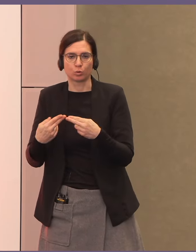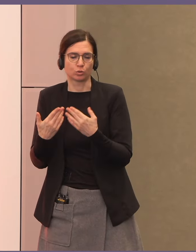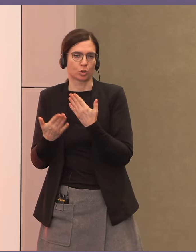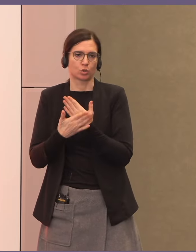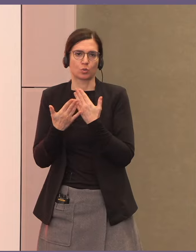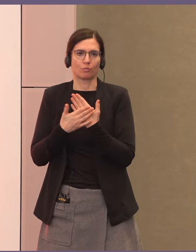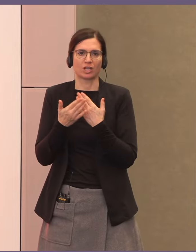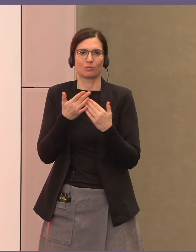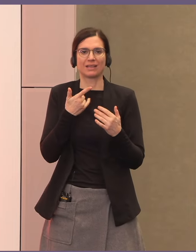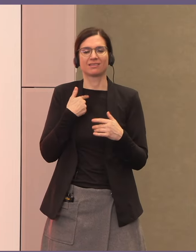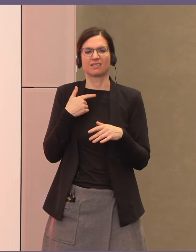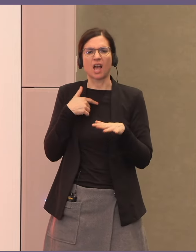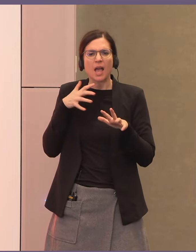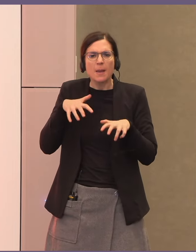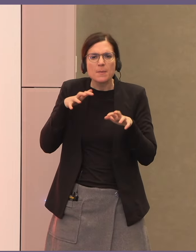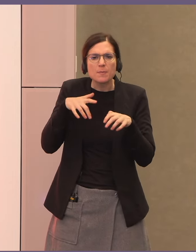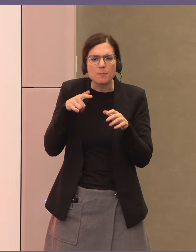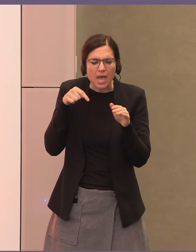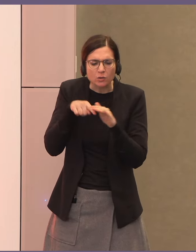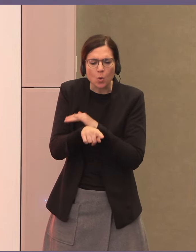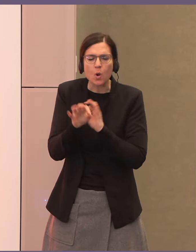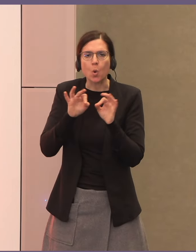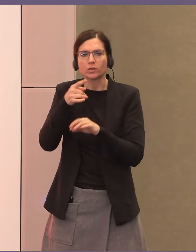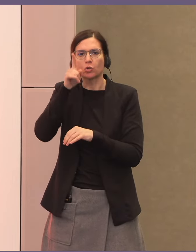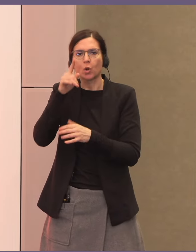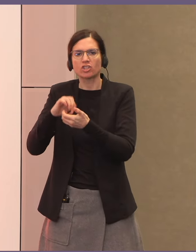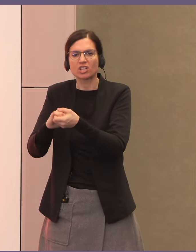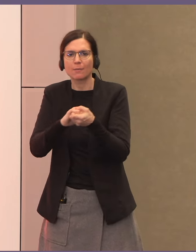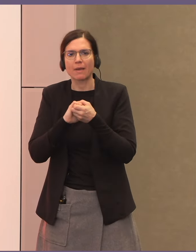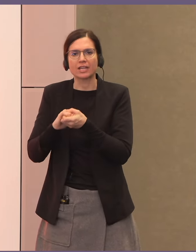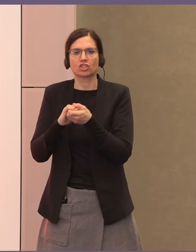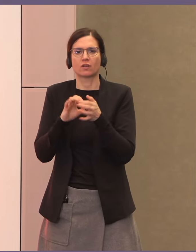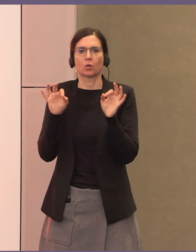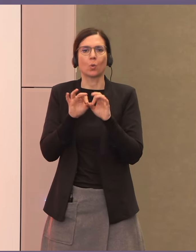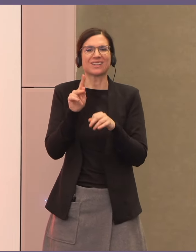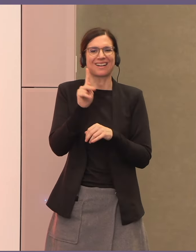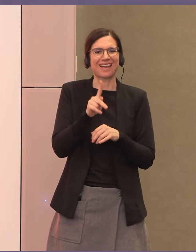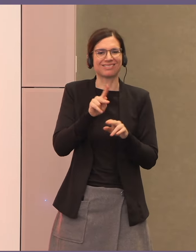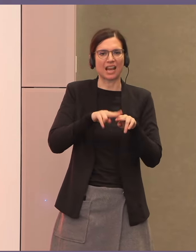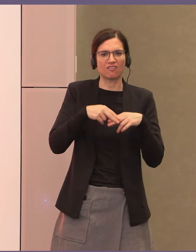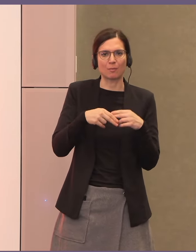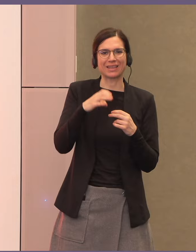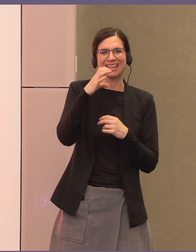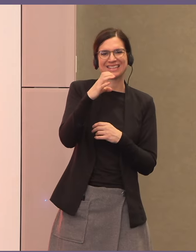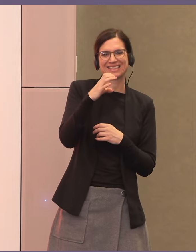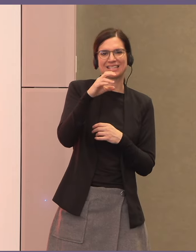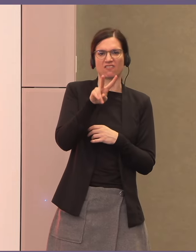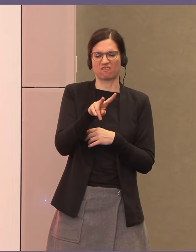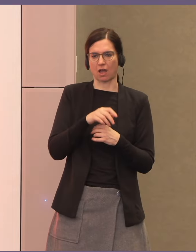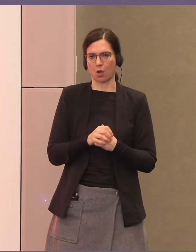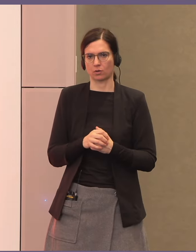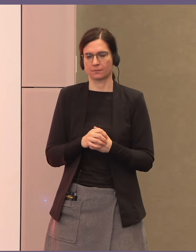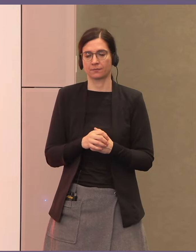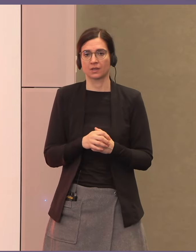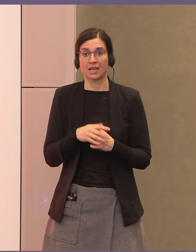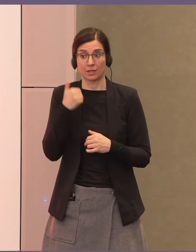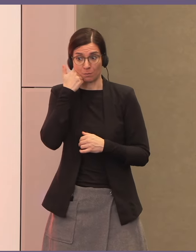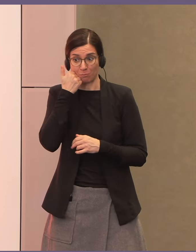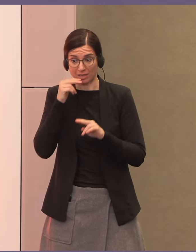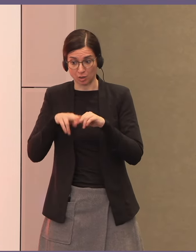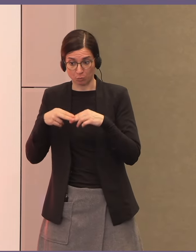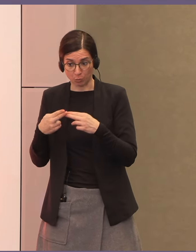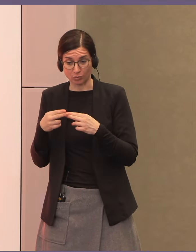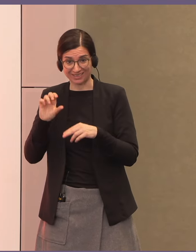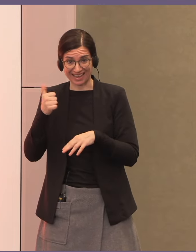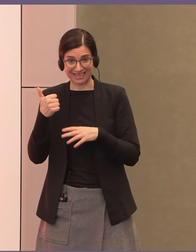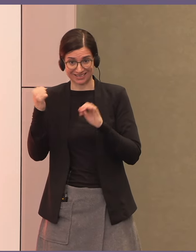anderem Bärenhöhle oder Deutsche Gemeinschaft. Später kam auch der Kartellverband dazu, kurz CV. Es gelang ihnen, also diesen Männerbünden in der